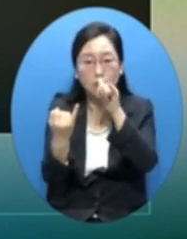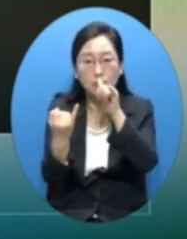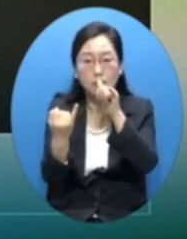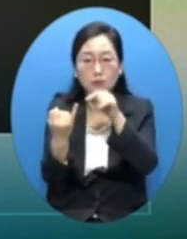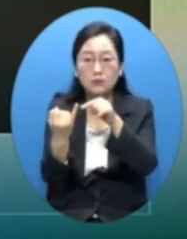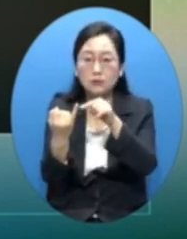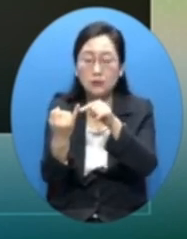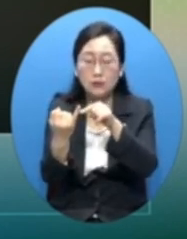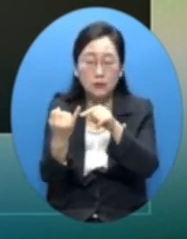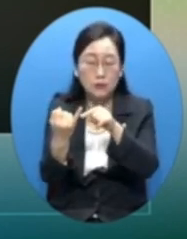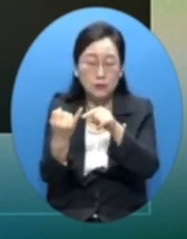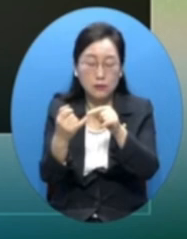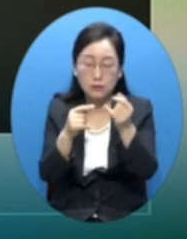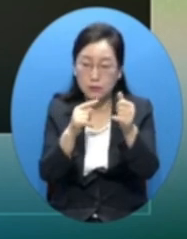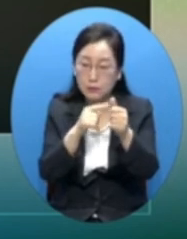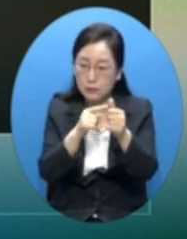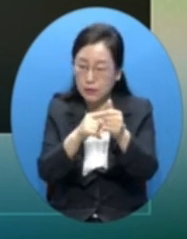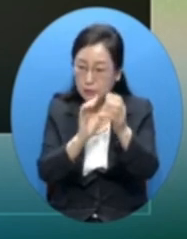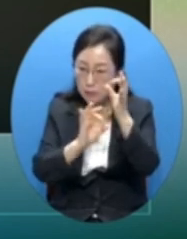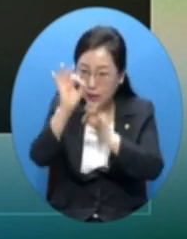이 소식을 듣고